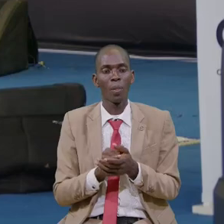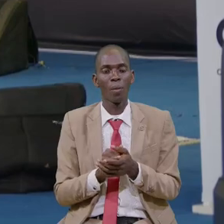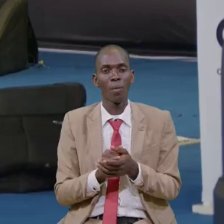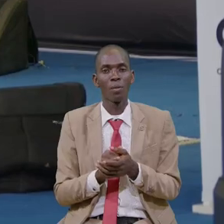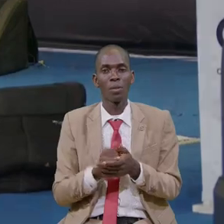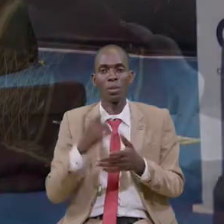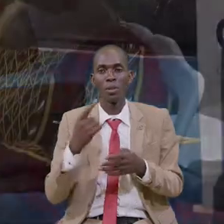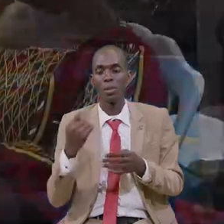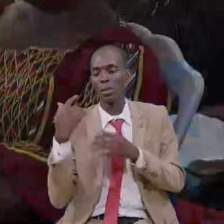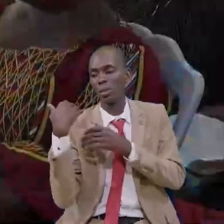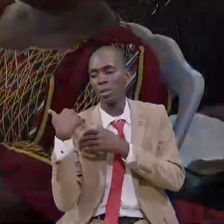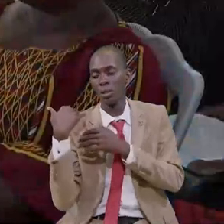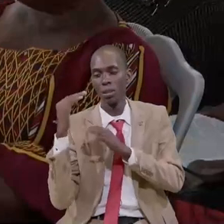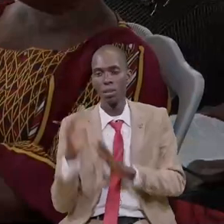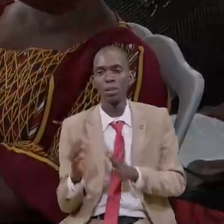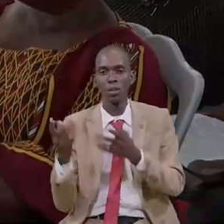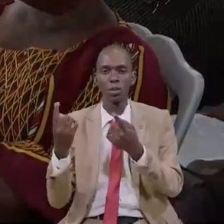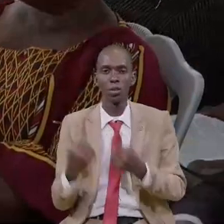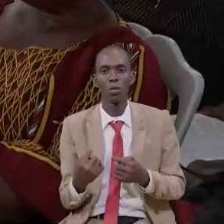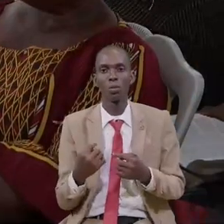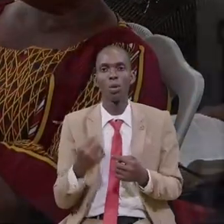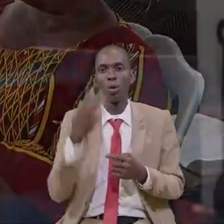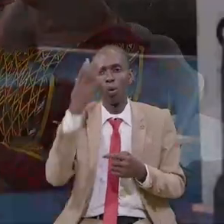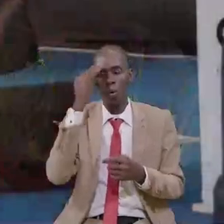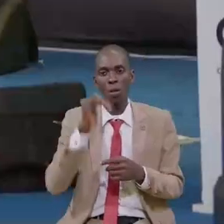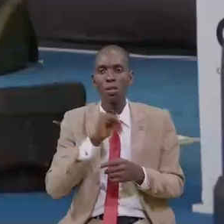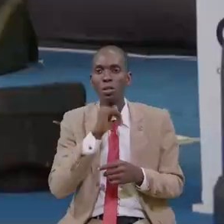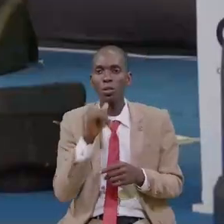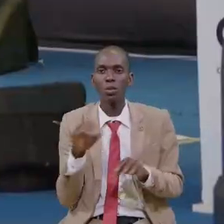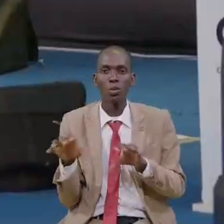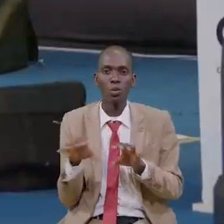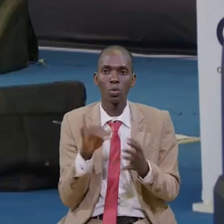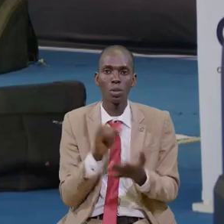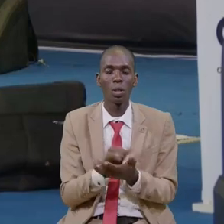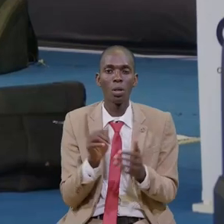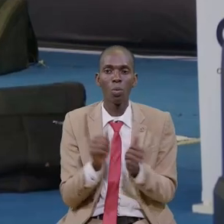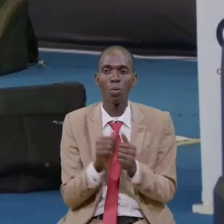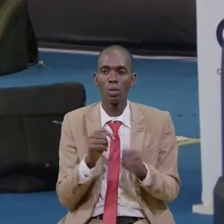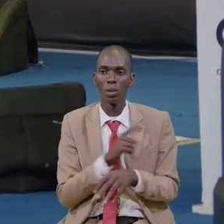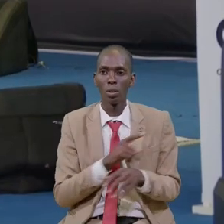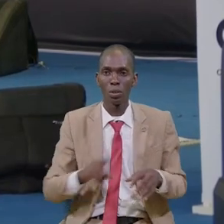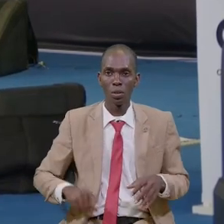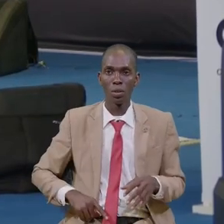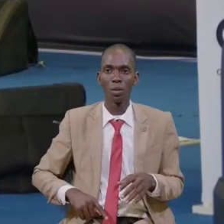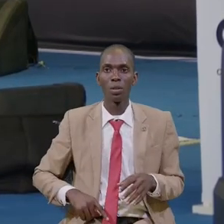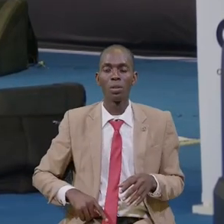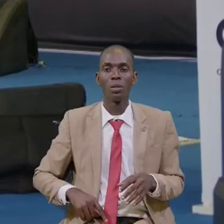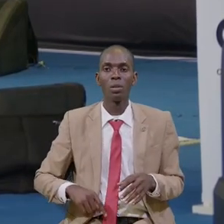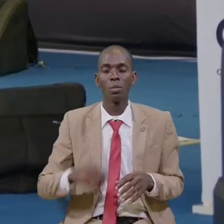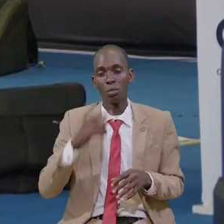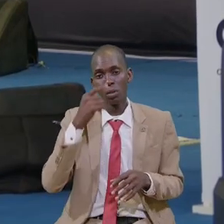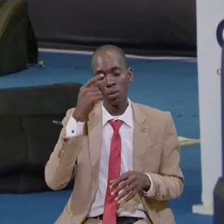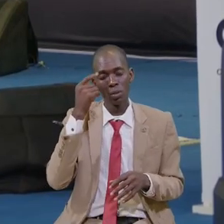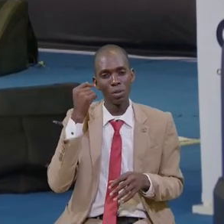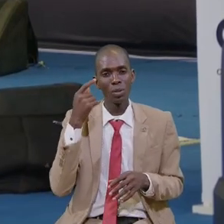Le porteur vient. Pourquoi ne pas le faire avec le Seigneur? Comme une montagne. Tu ne peux pas déplacer la